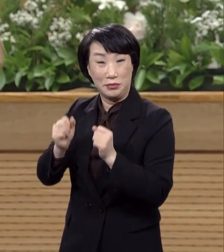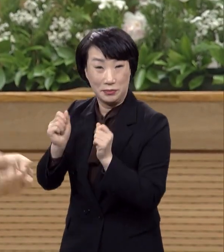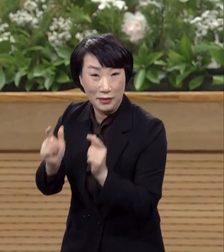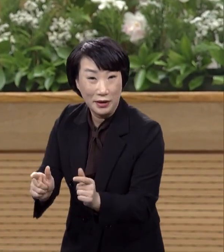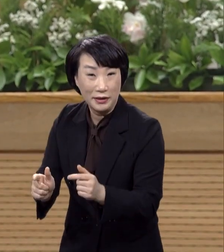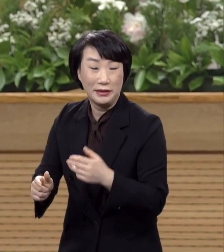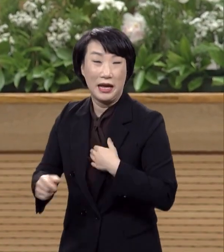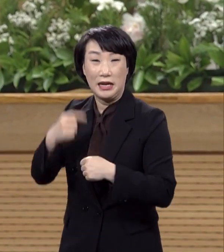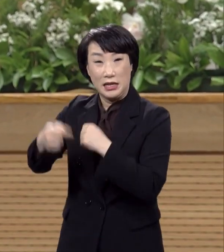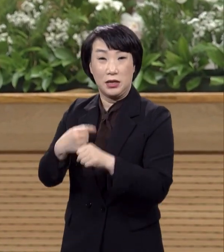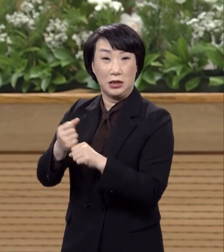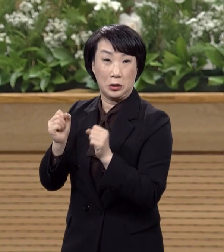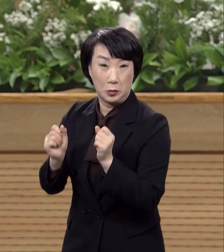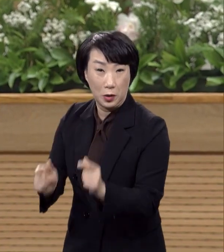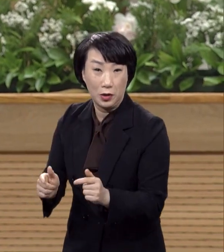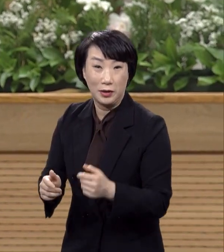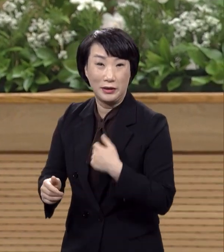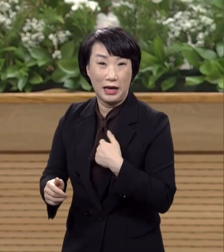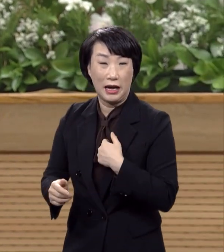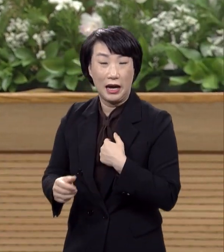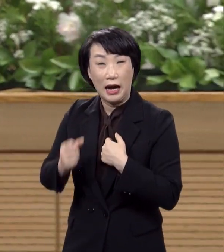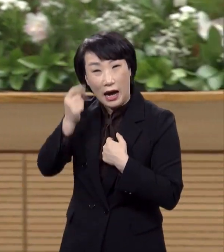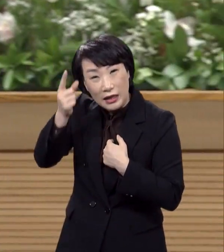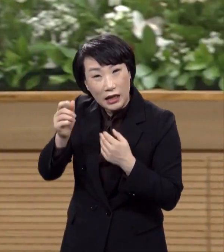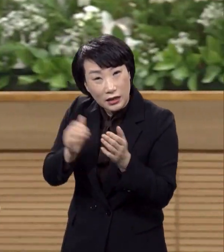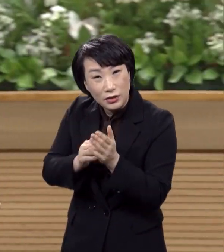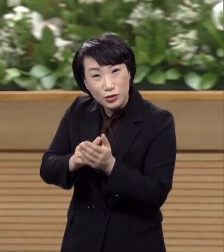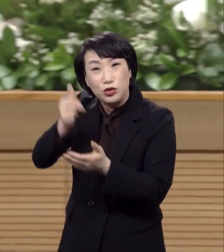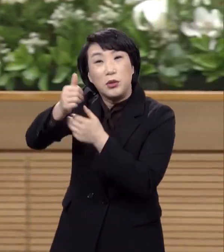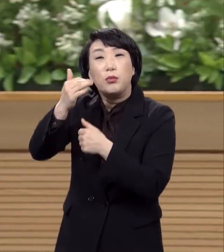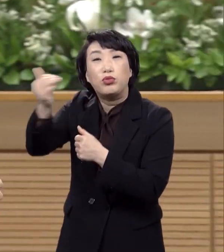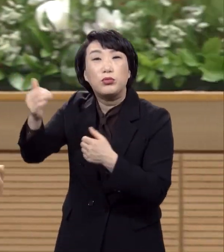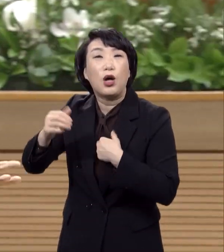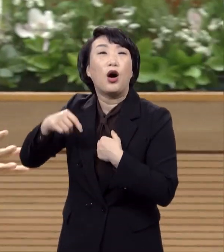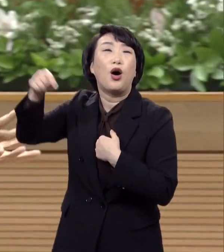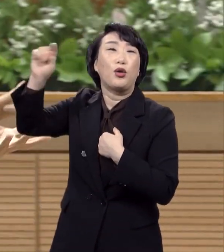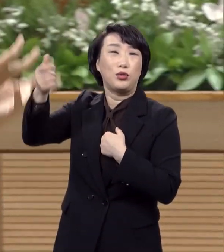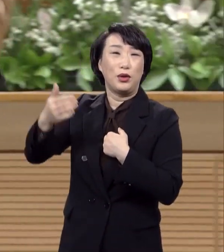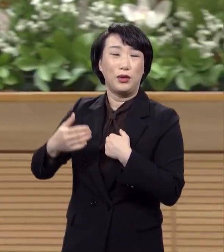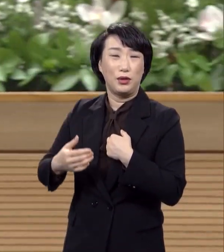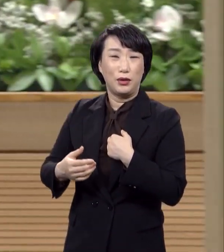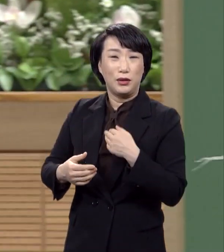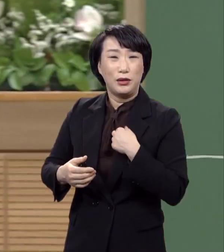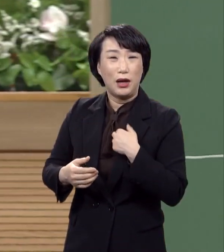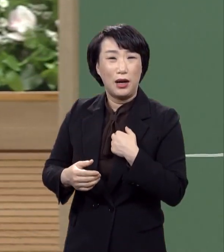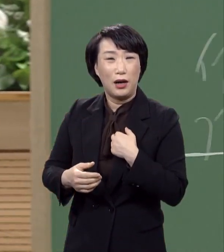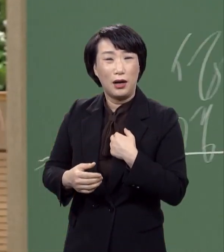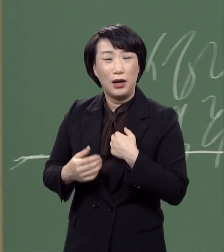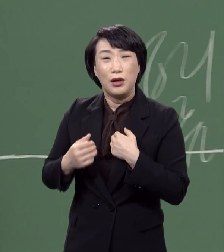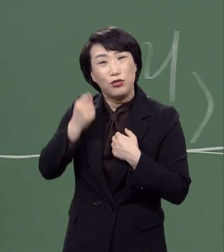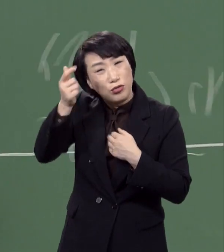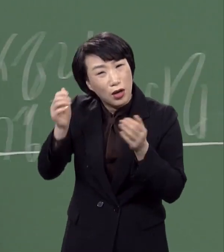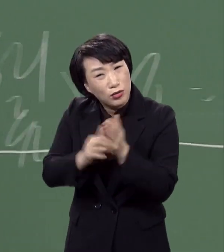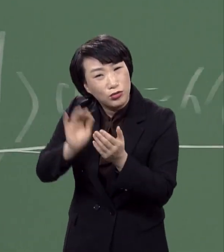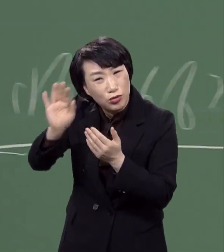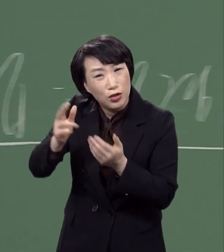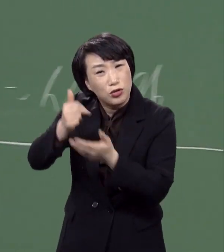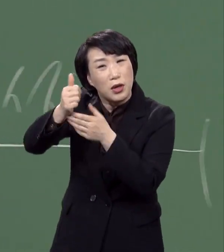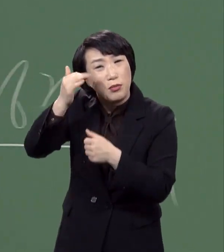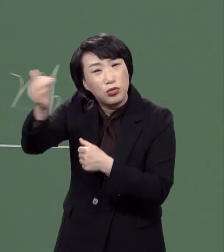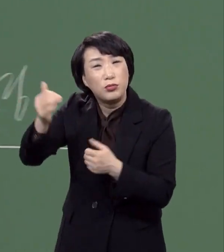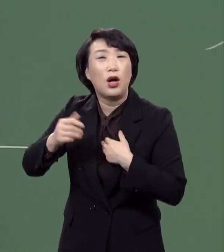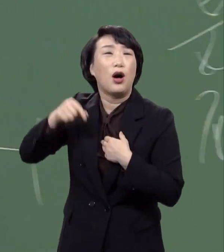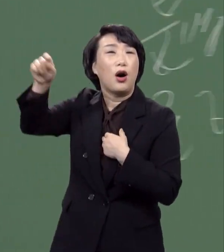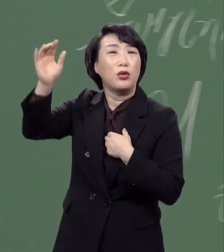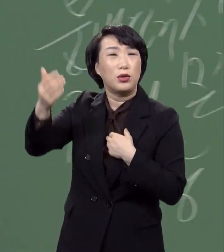절호의 한 해의 기회, 내가 한 달 있다 주님이 부르시면 가야 하고, 내가 6개월 있다 주님이 부르시면